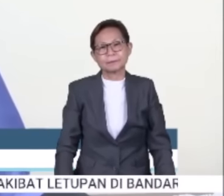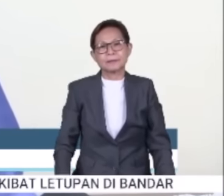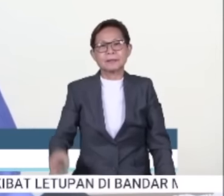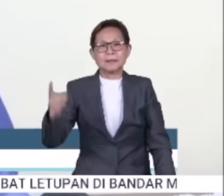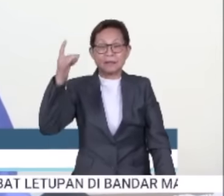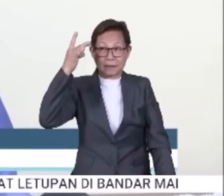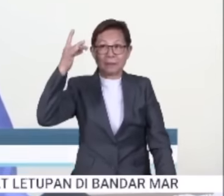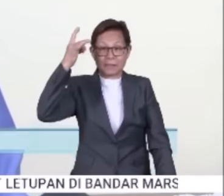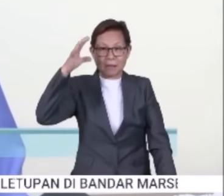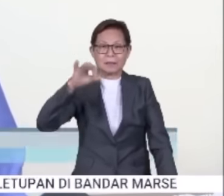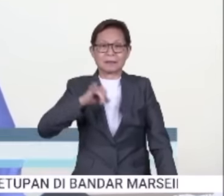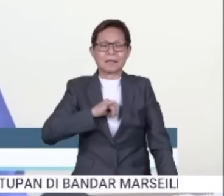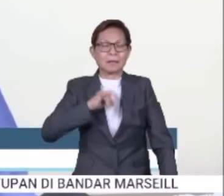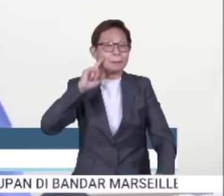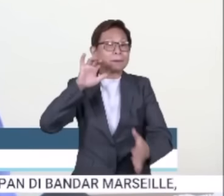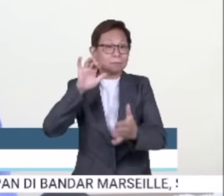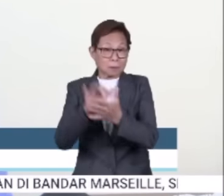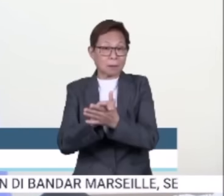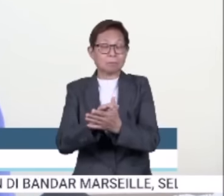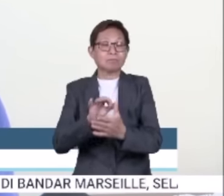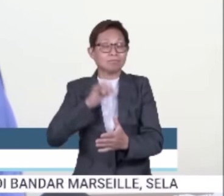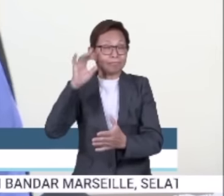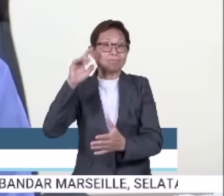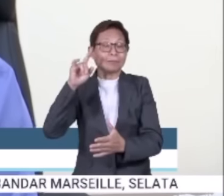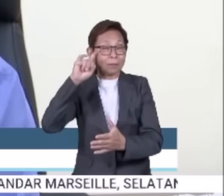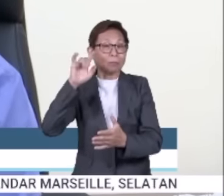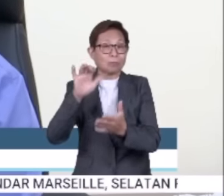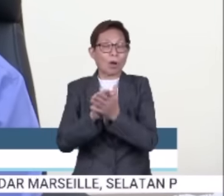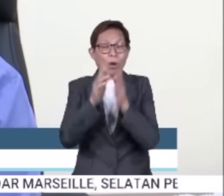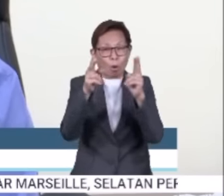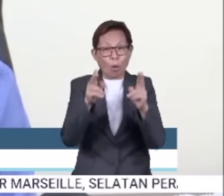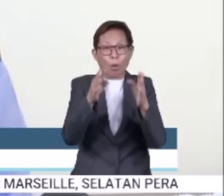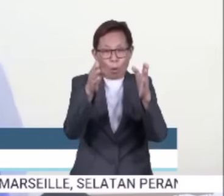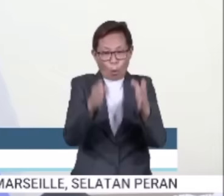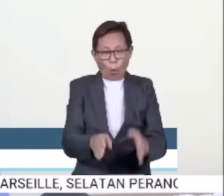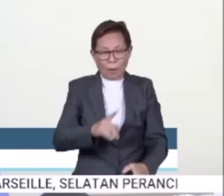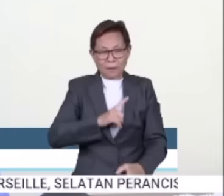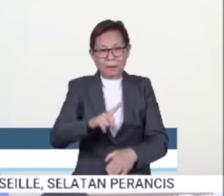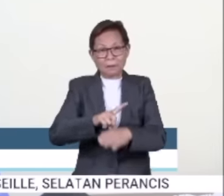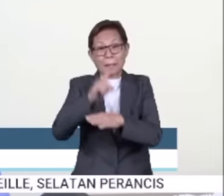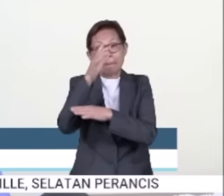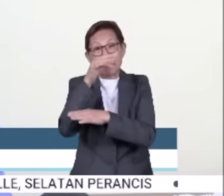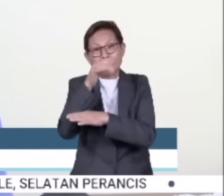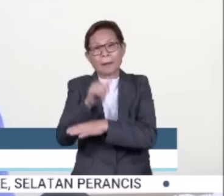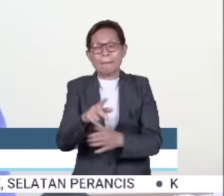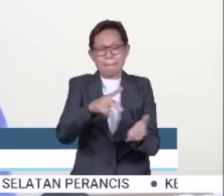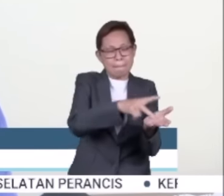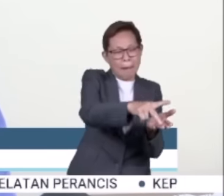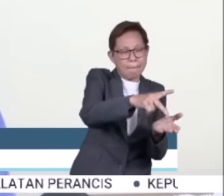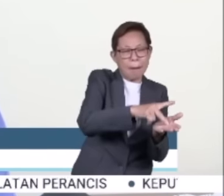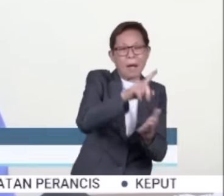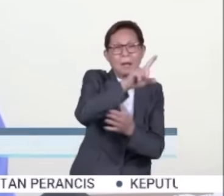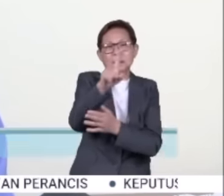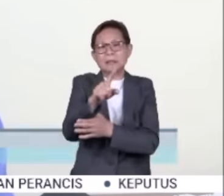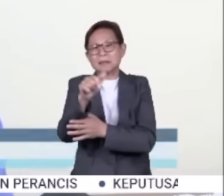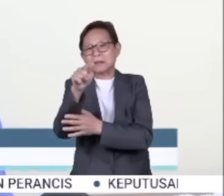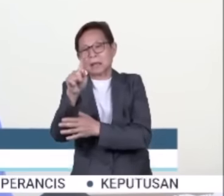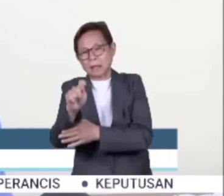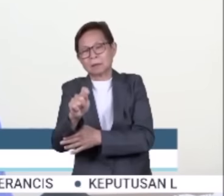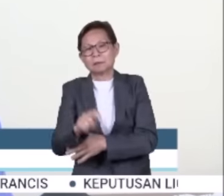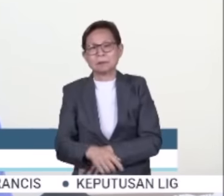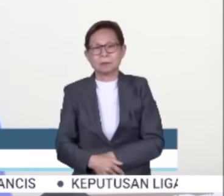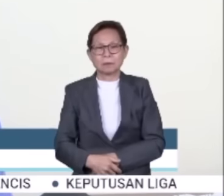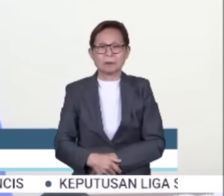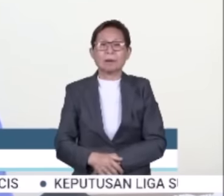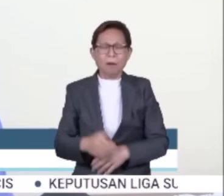InsyaAllah, saya yakin orang Islam di seluruh negeri Melaka ni yang membayar zakat, banyak kemudahan kita gunakan